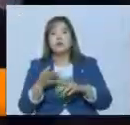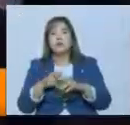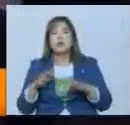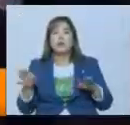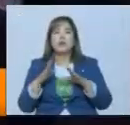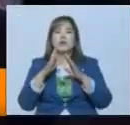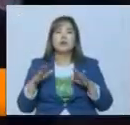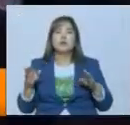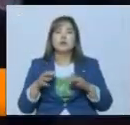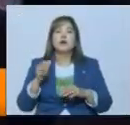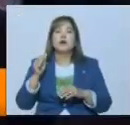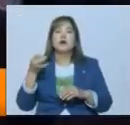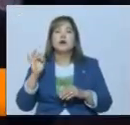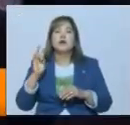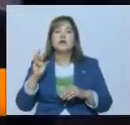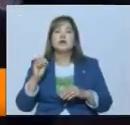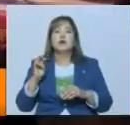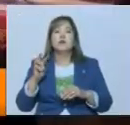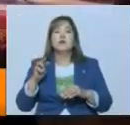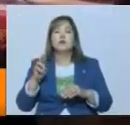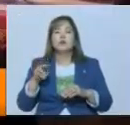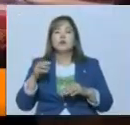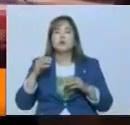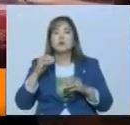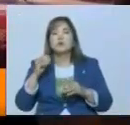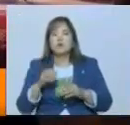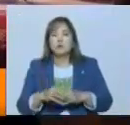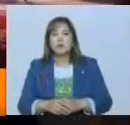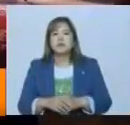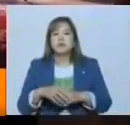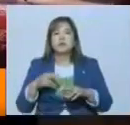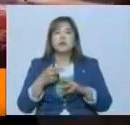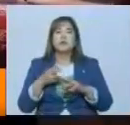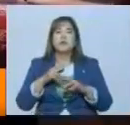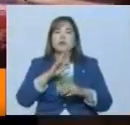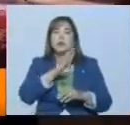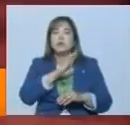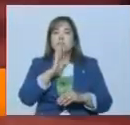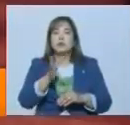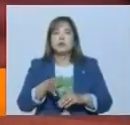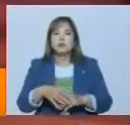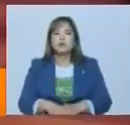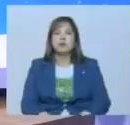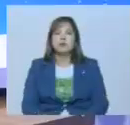знаменитого артиста, как «Айнамкөз», «Ак кербез», «Бозжорға», «Үлкен айдай». Ердос Кужантайлы, Саламат Тавмуринов, Дидар.